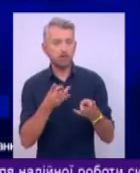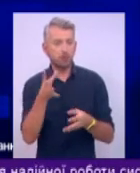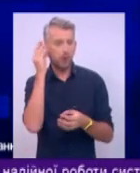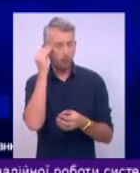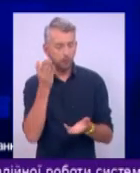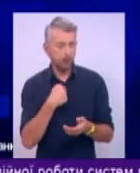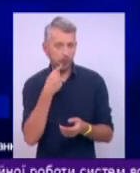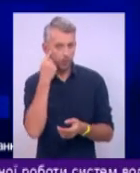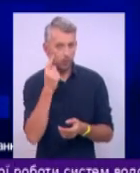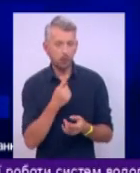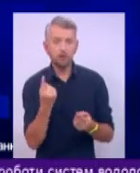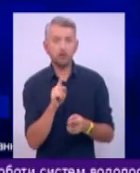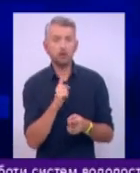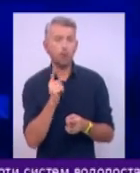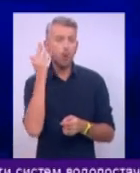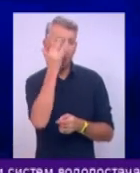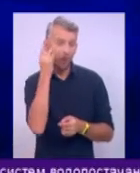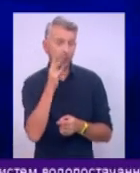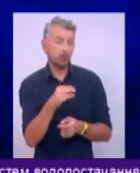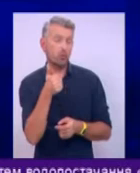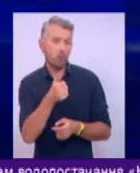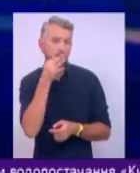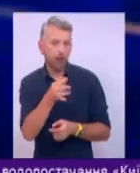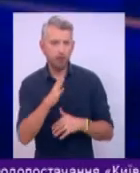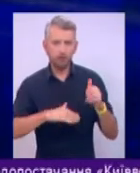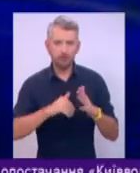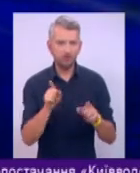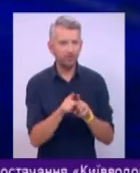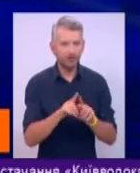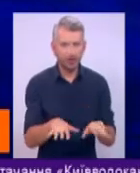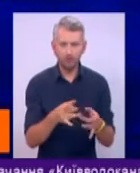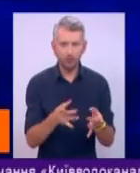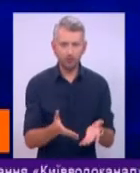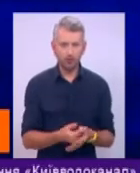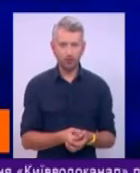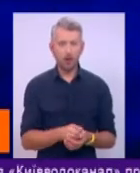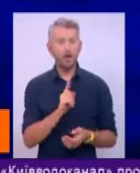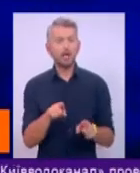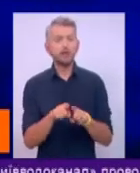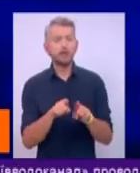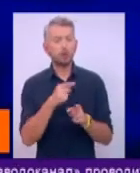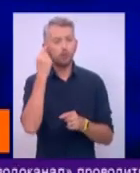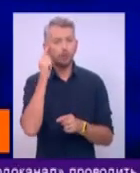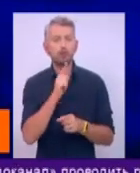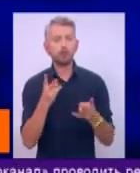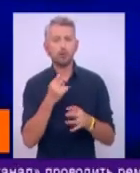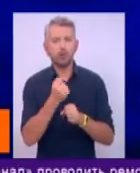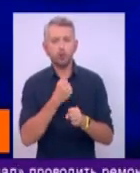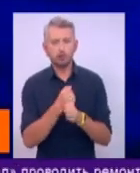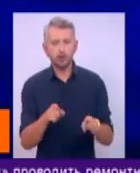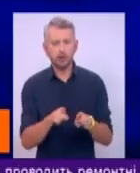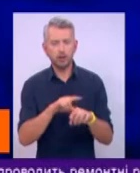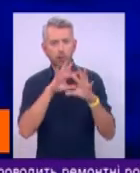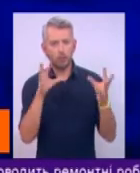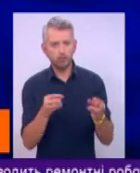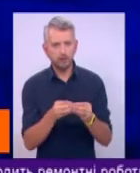думаю. Єдине, що теоретично це воно добре сказати, а практично це не так просто. Але все рівно, я думаю, треба розробляти такі